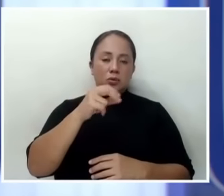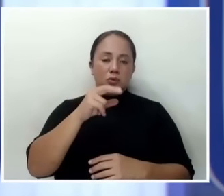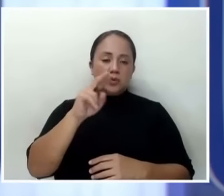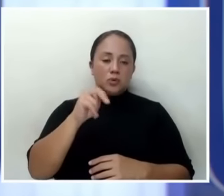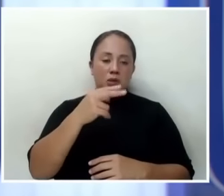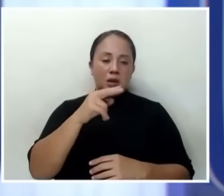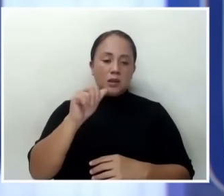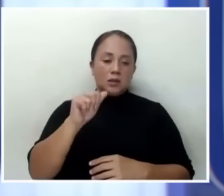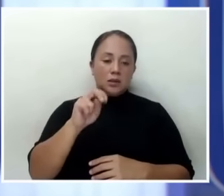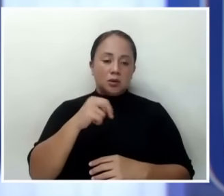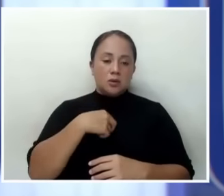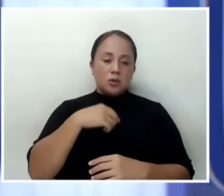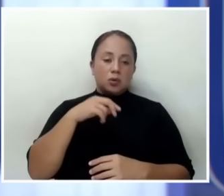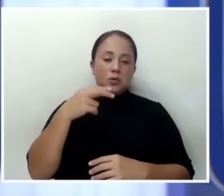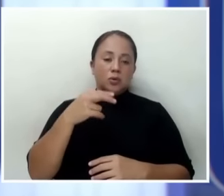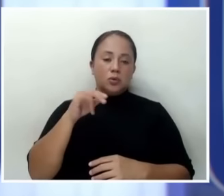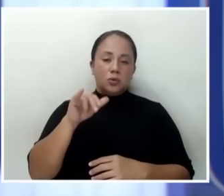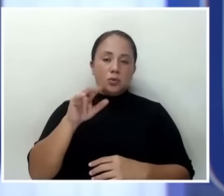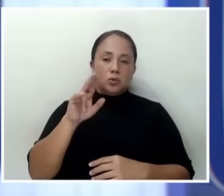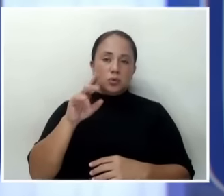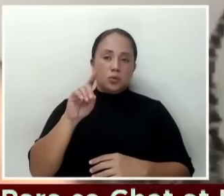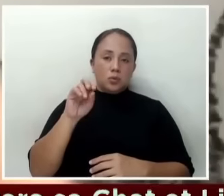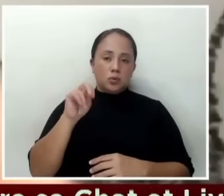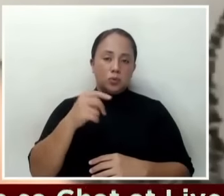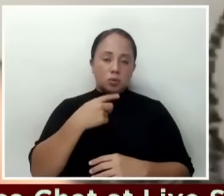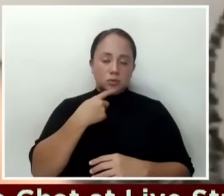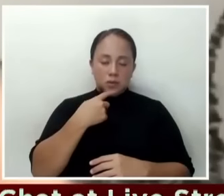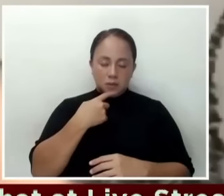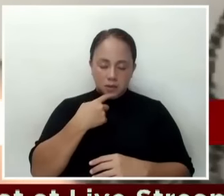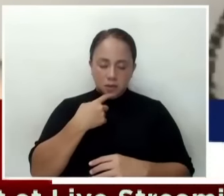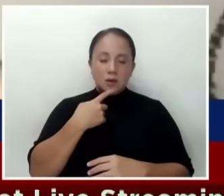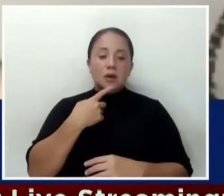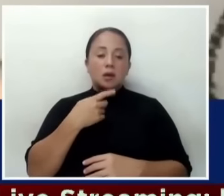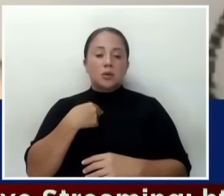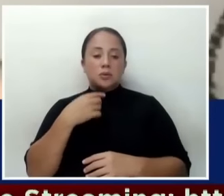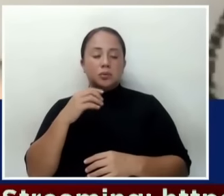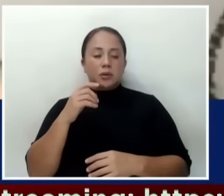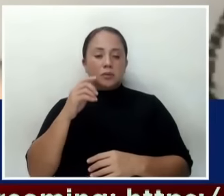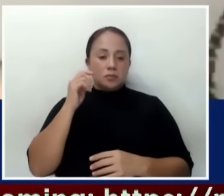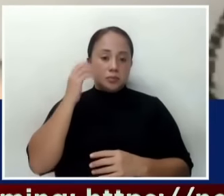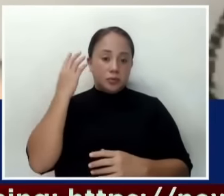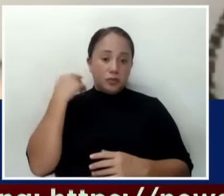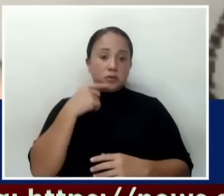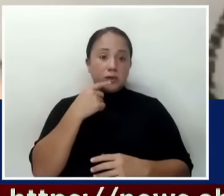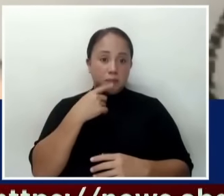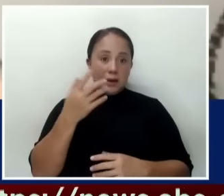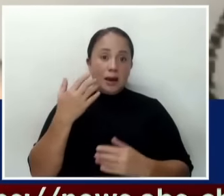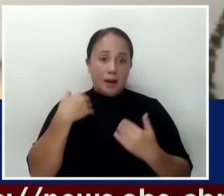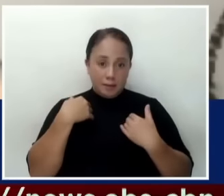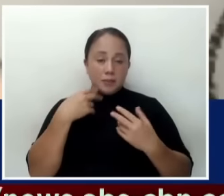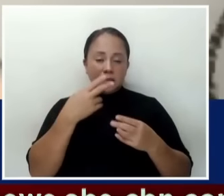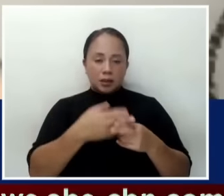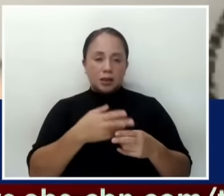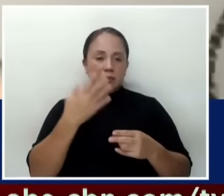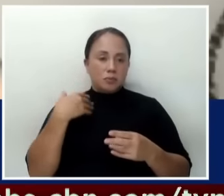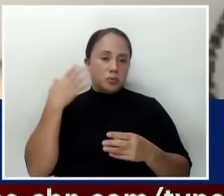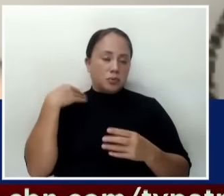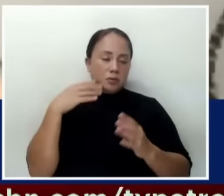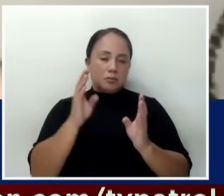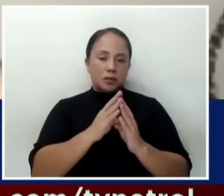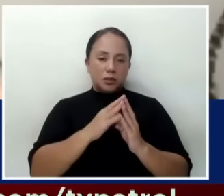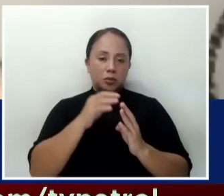sa alias na Liu Dong. Ayon kay Senator Risa Ontiveros, dati nang lumutang ang pangalan ni Lin sa mga nagdaang hearing ng Committee on